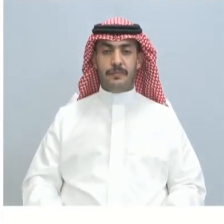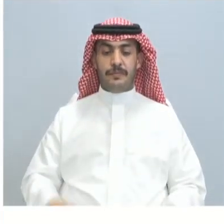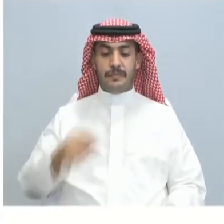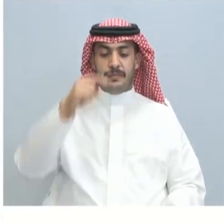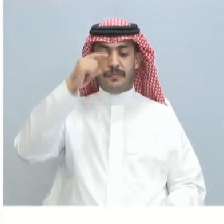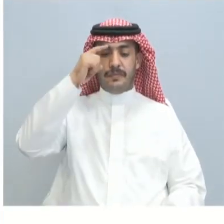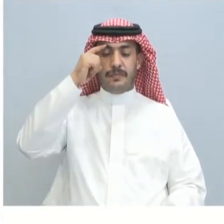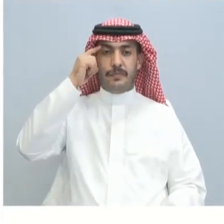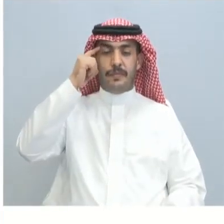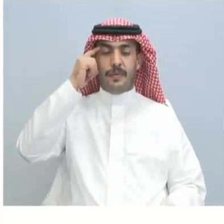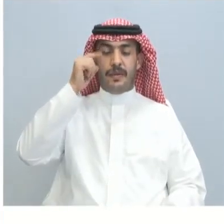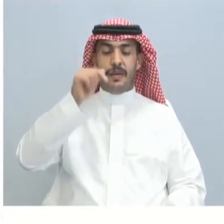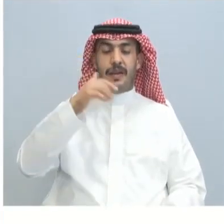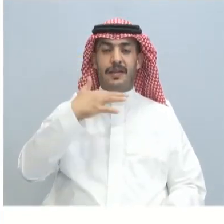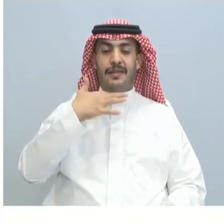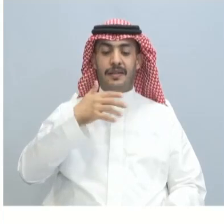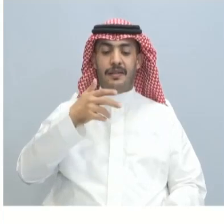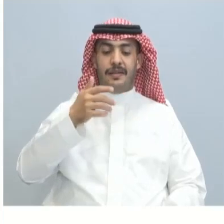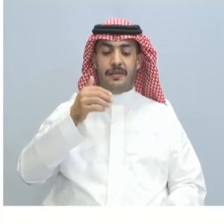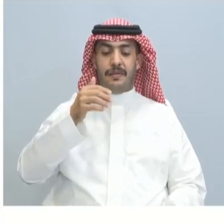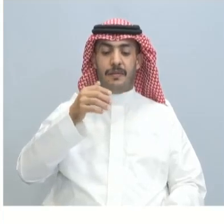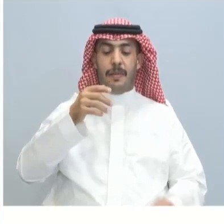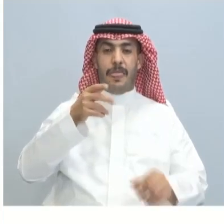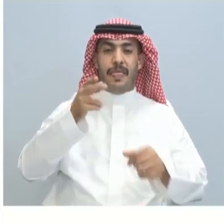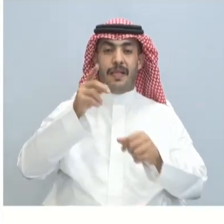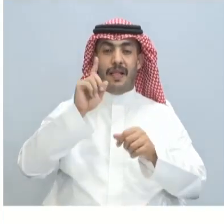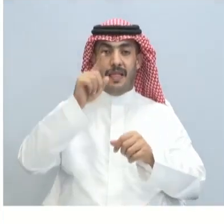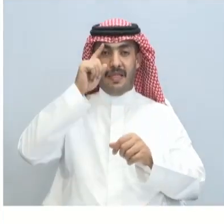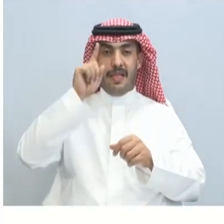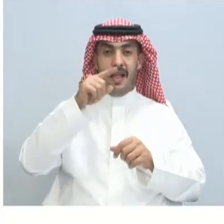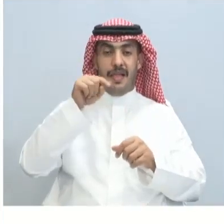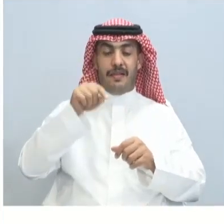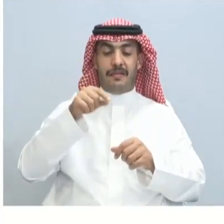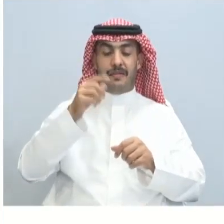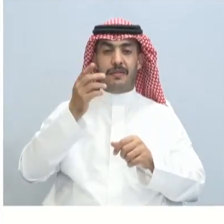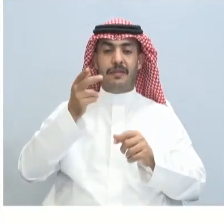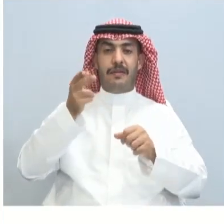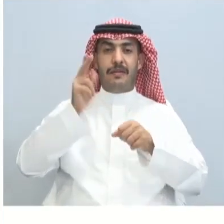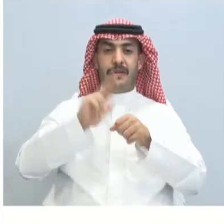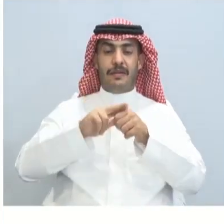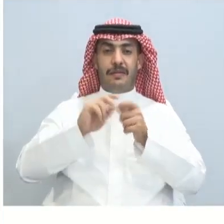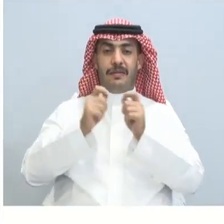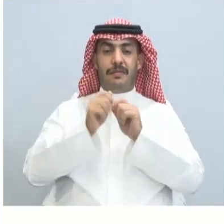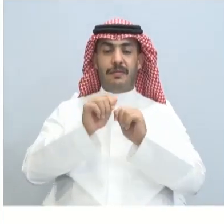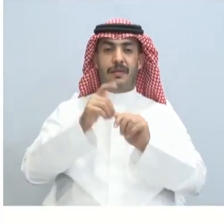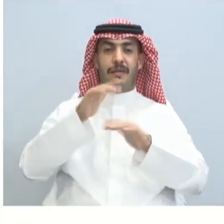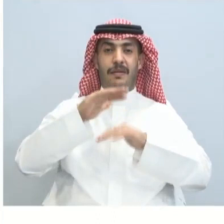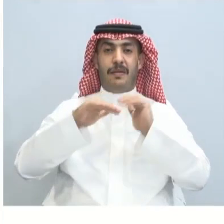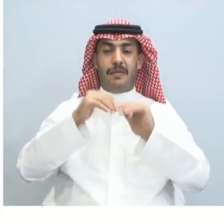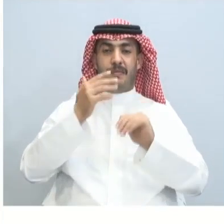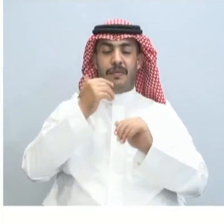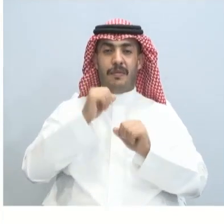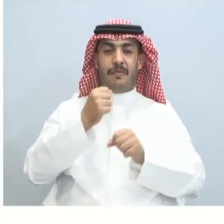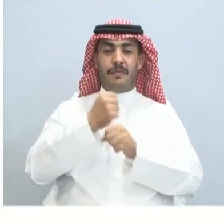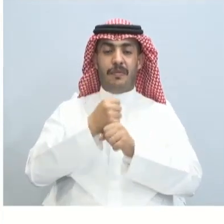خطا قد نضطر الى اعادتها ومراجعتها وتصحيحها قبل ارسالها وبالتالي يعكس عدد الاحترافيه من